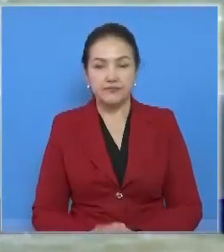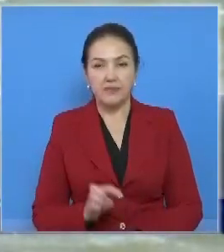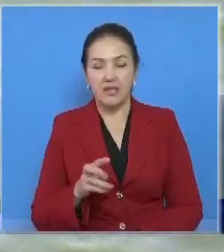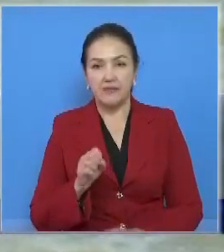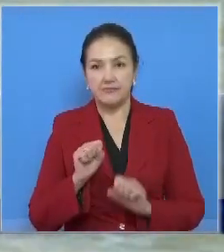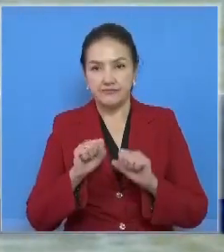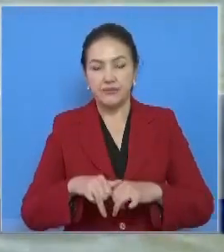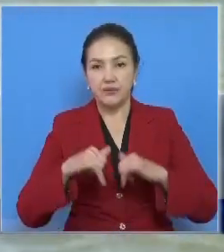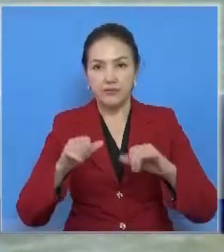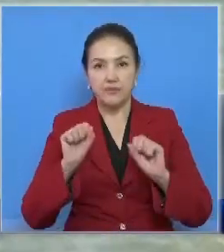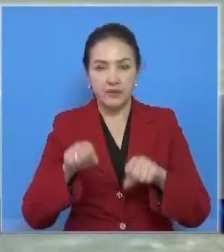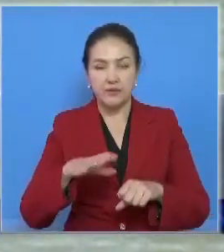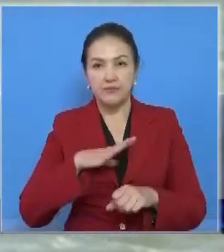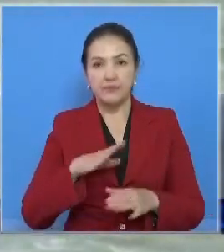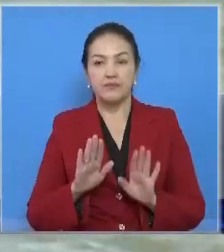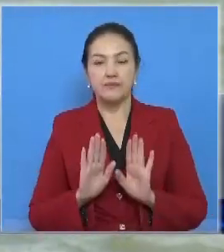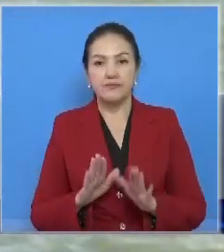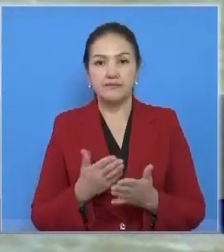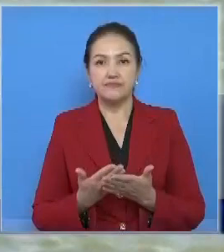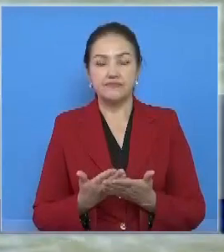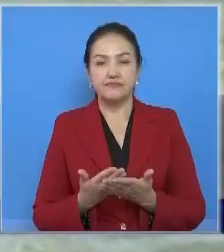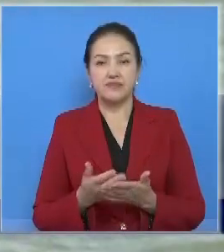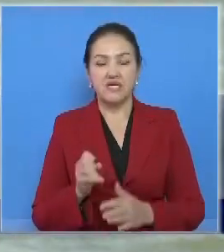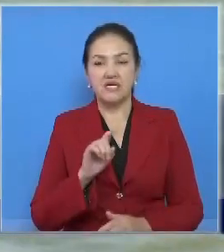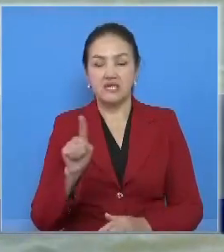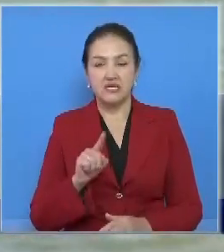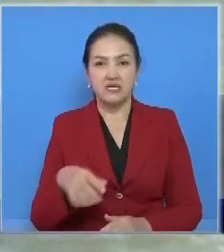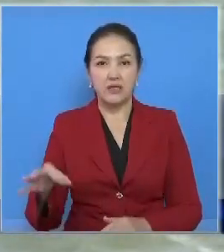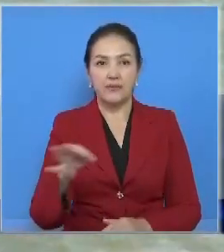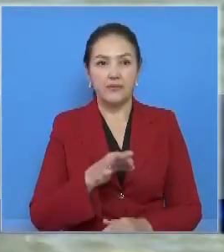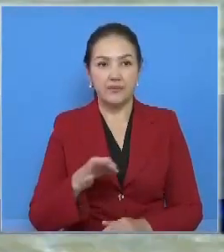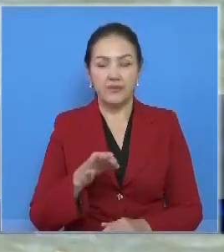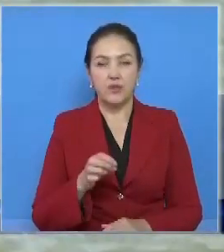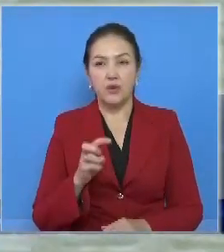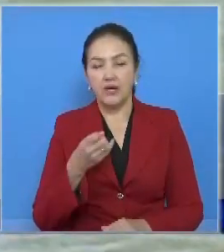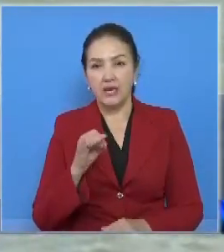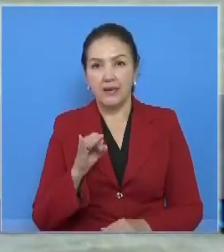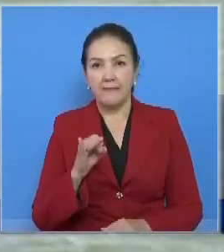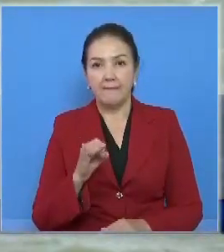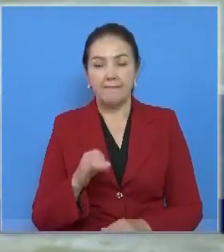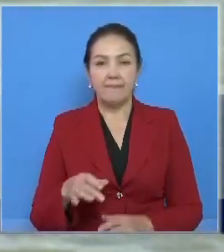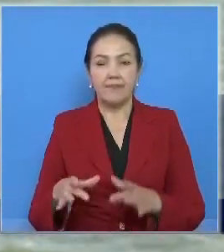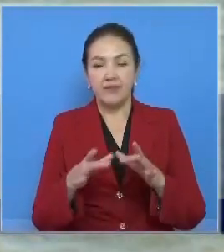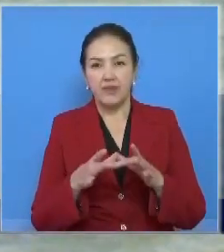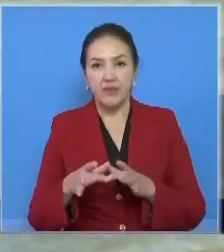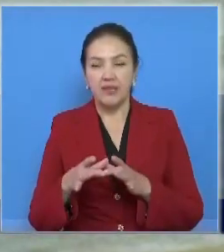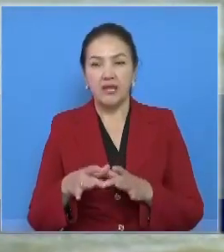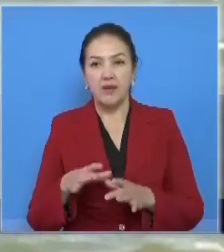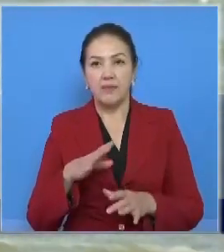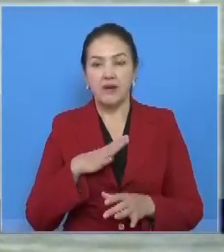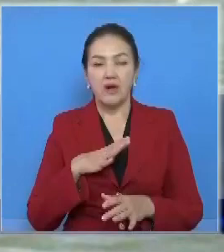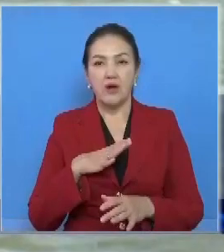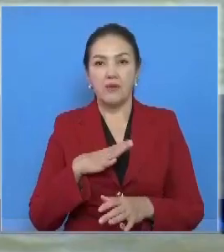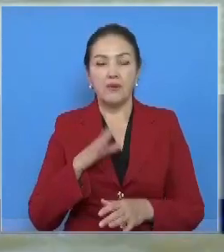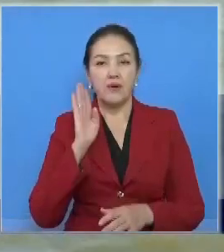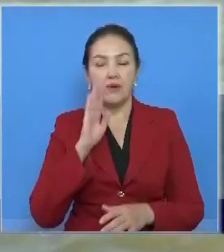мүмкін. Тек Ырғыз ауданындағы Ырғыз Тоғай өзен көлдер жүйесіне кіретін көлдерде